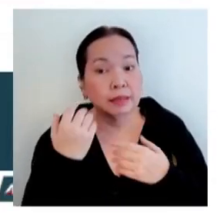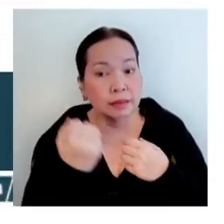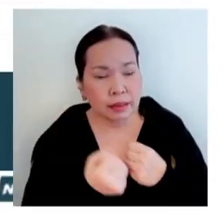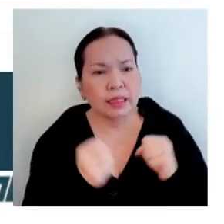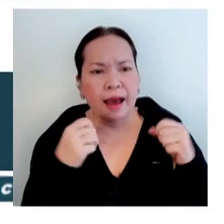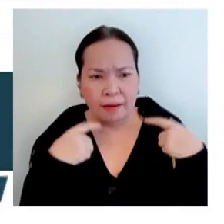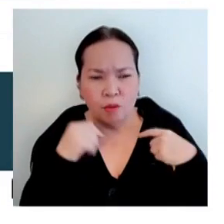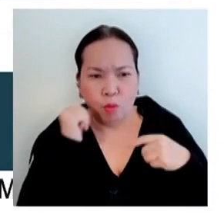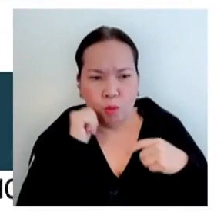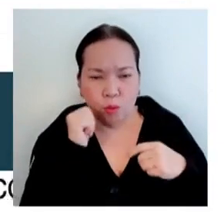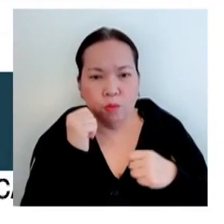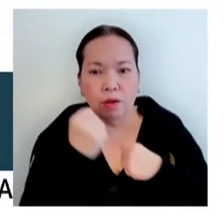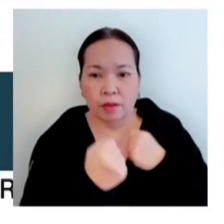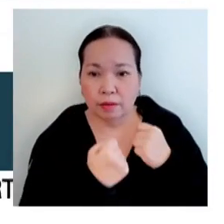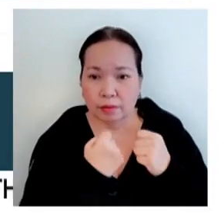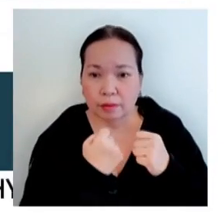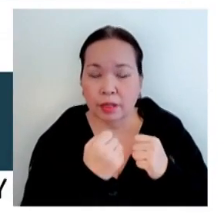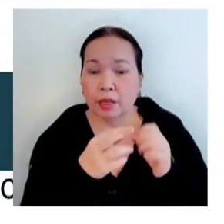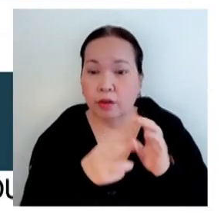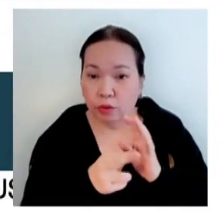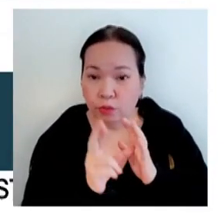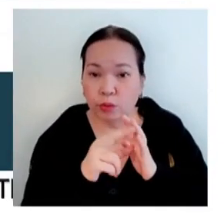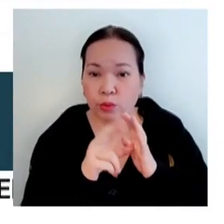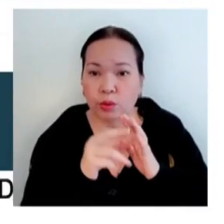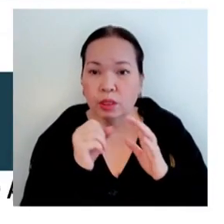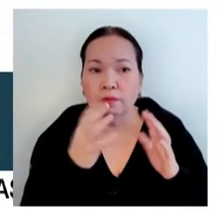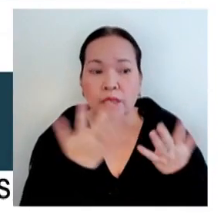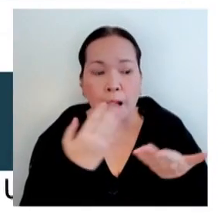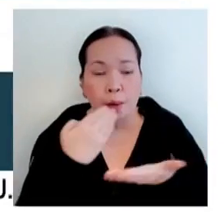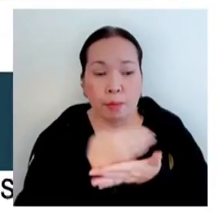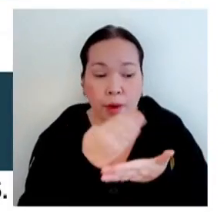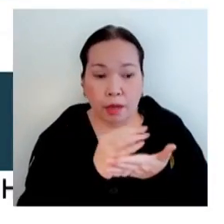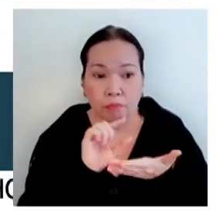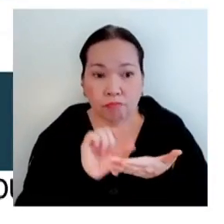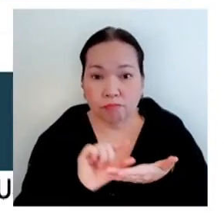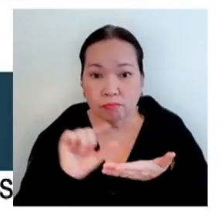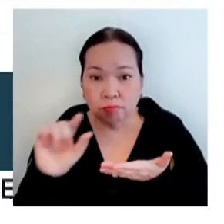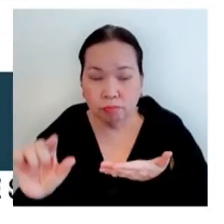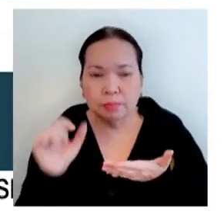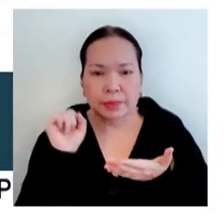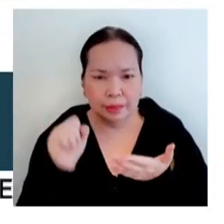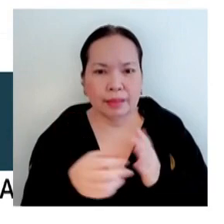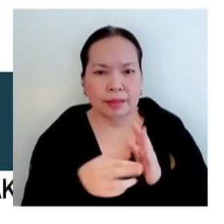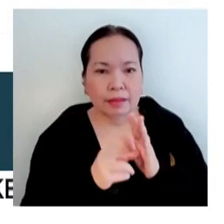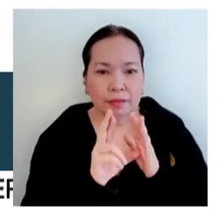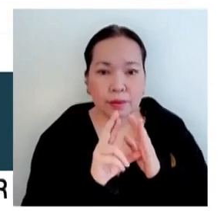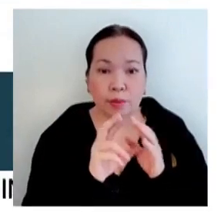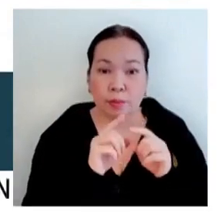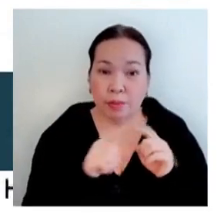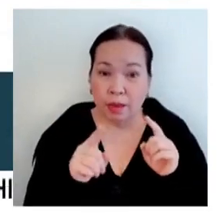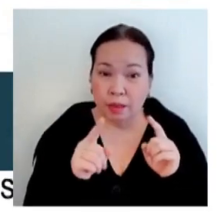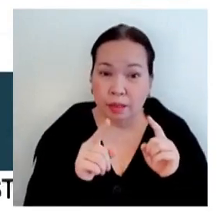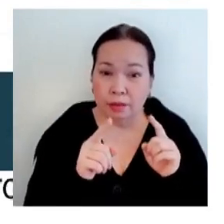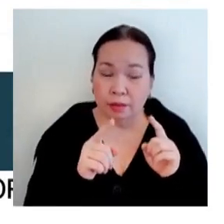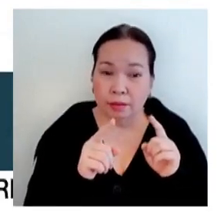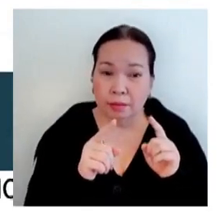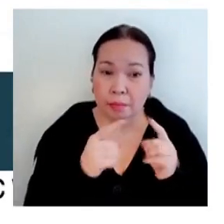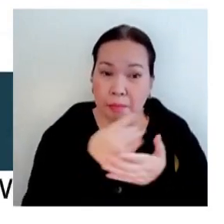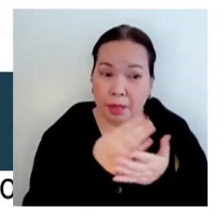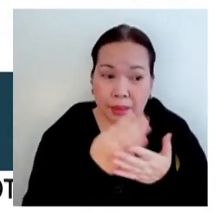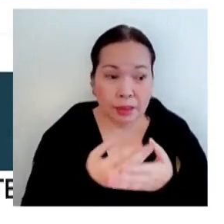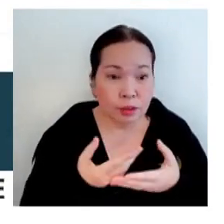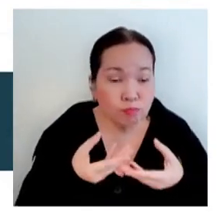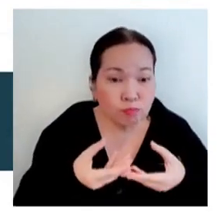no? So yun kung saan ilalaan yung pondo, pwede siguro i-review. Pero yung budget sa magsasaka